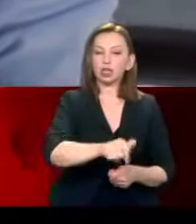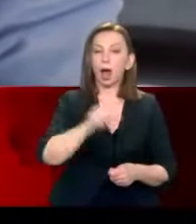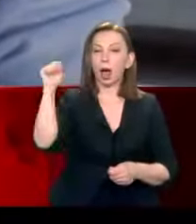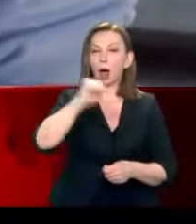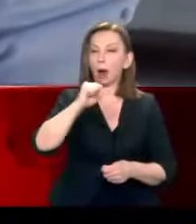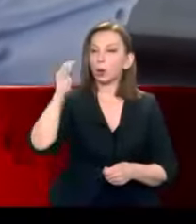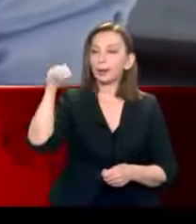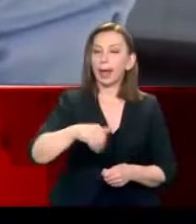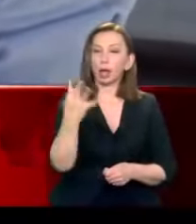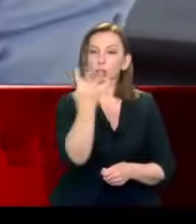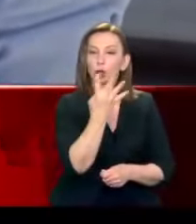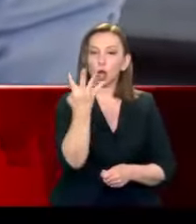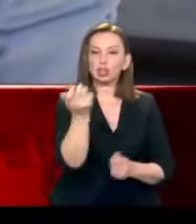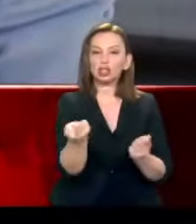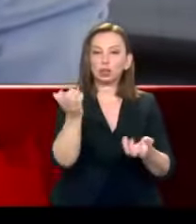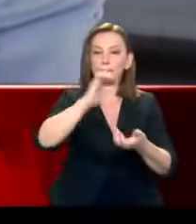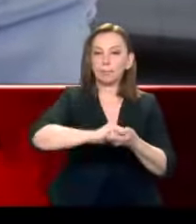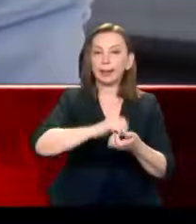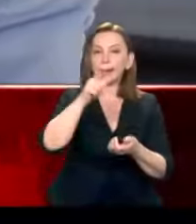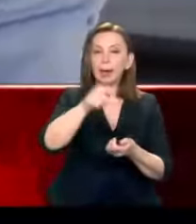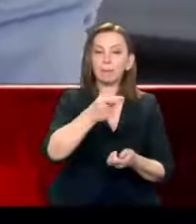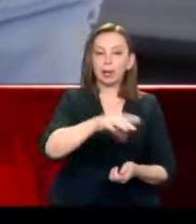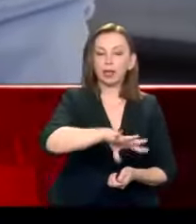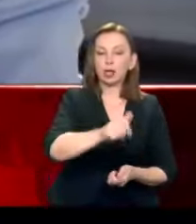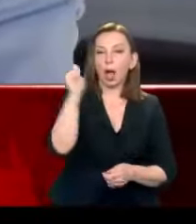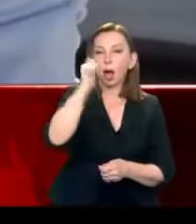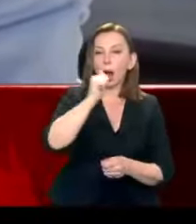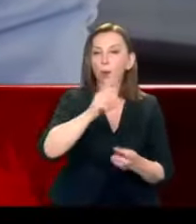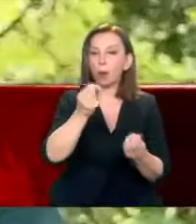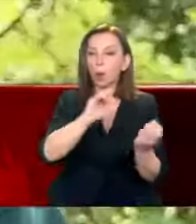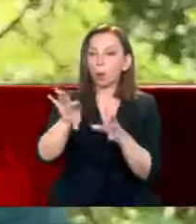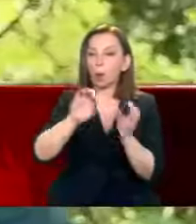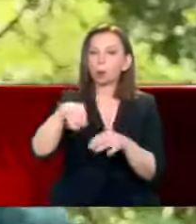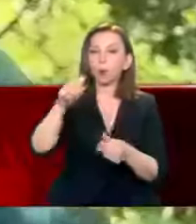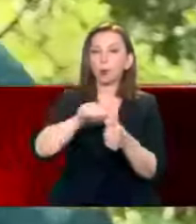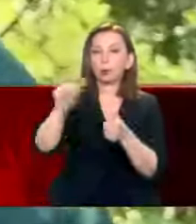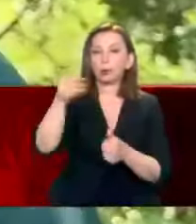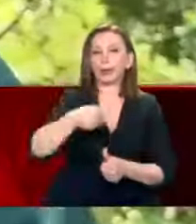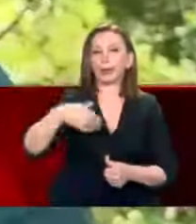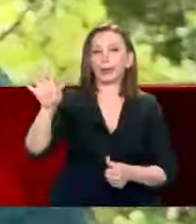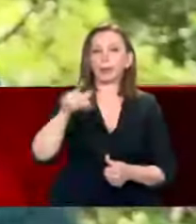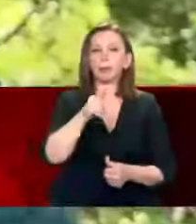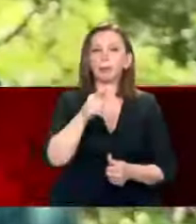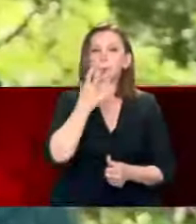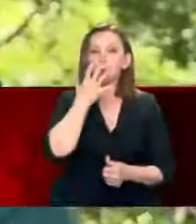4 işbirlikçi çaldıkları paraları kamyonete taşıyıp buradan uzaklaştı. Gün içinde yalının